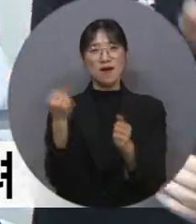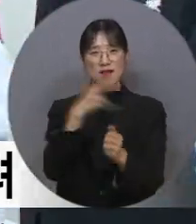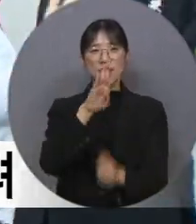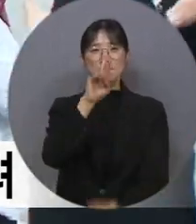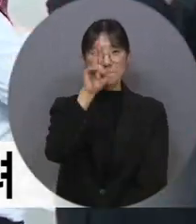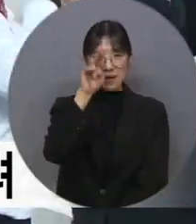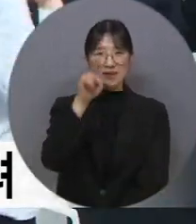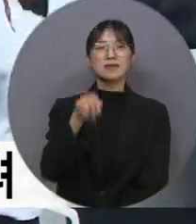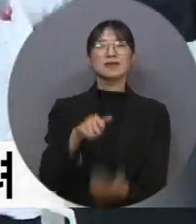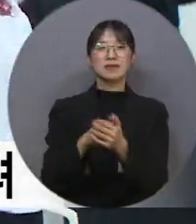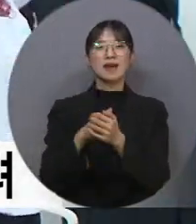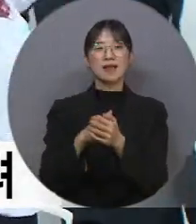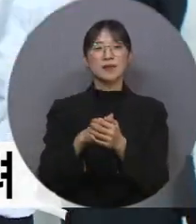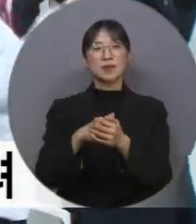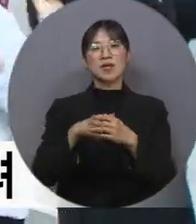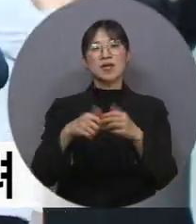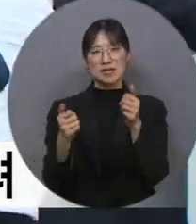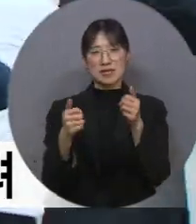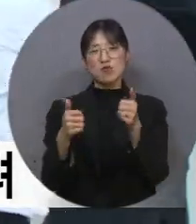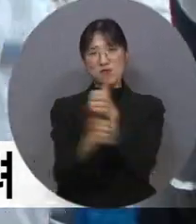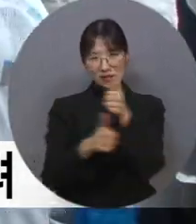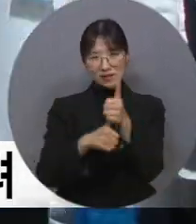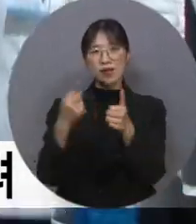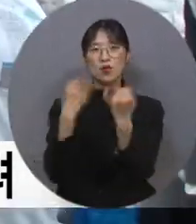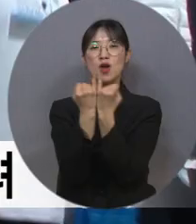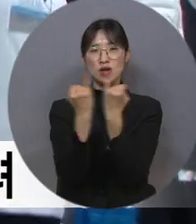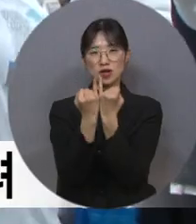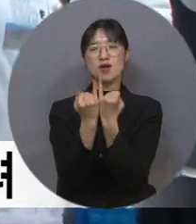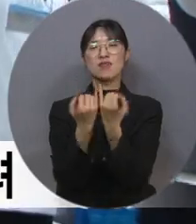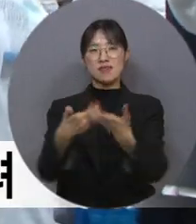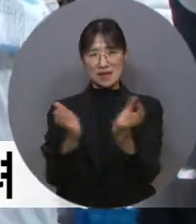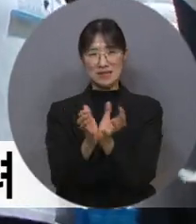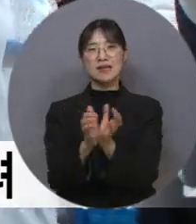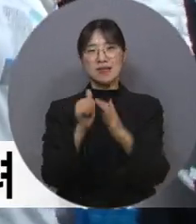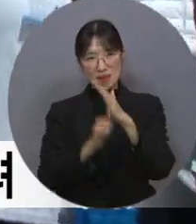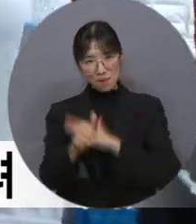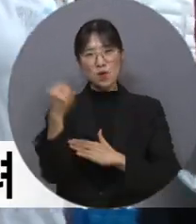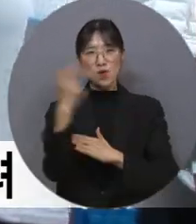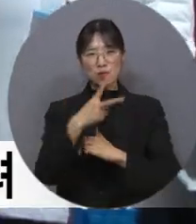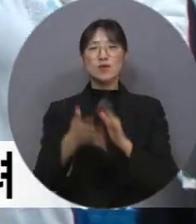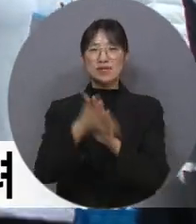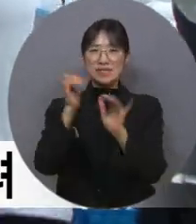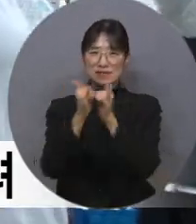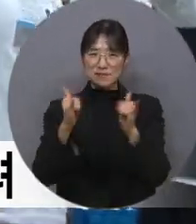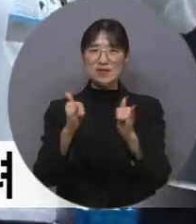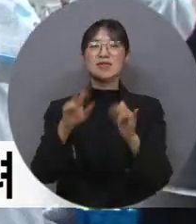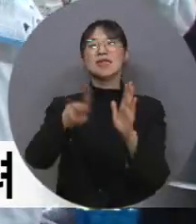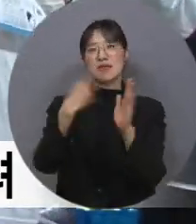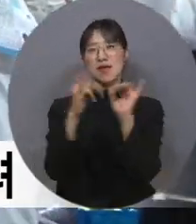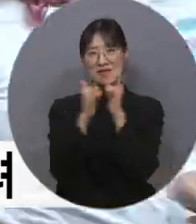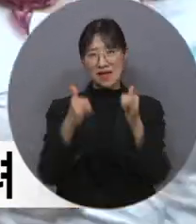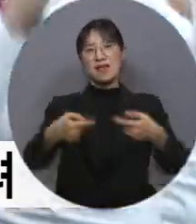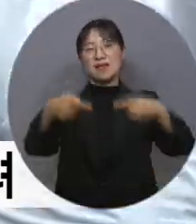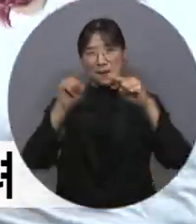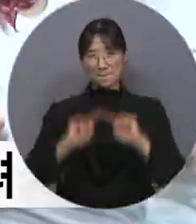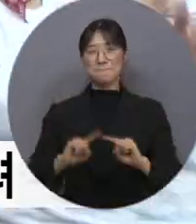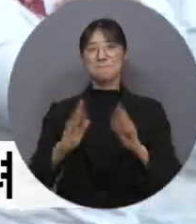유치위 집행위원장, 여성단체 대표단, 시민 등 약 200여 명이 참여하여 행사에 빛을